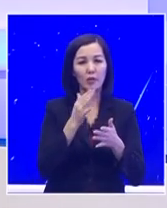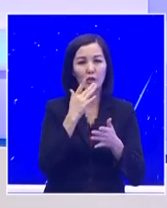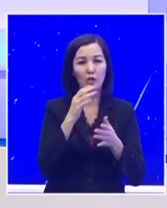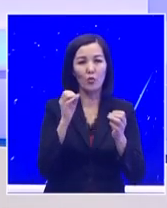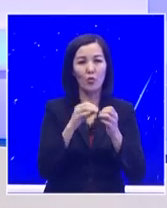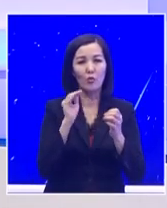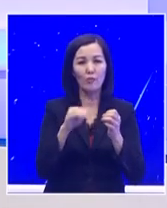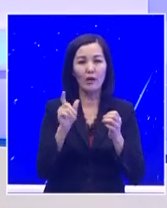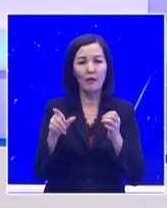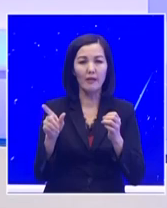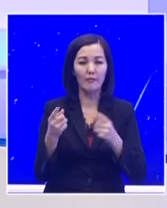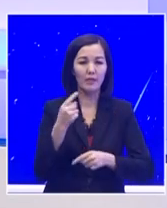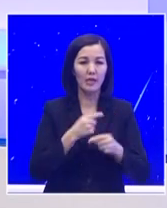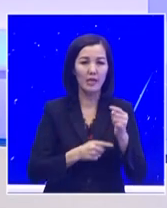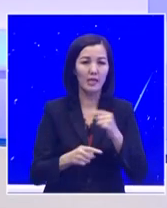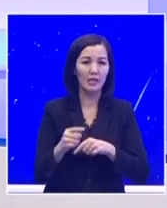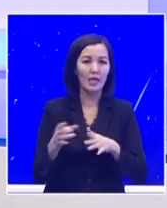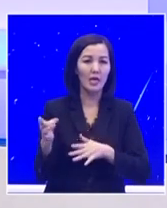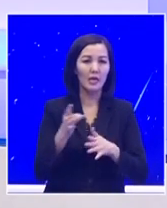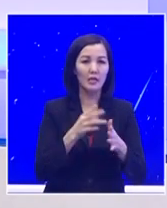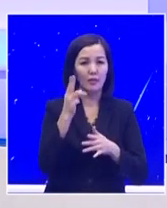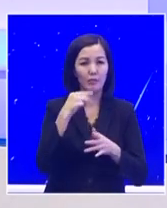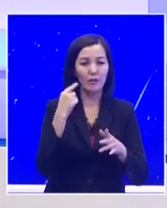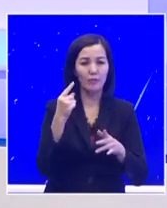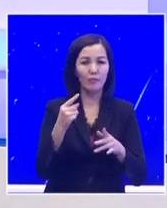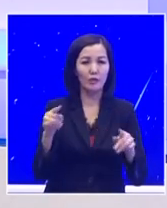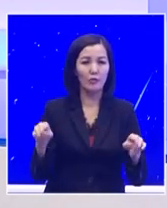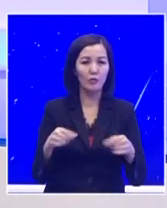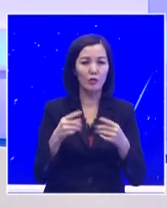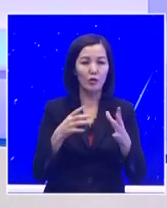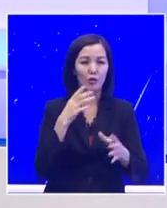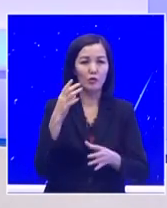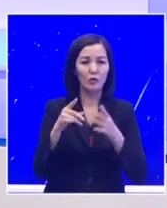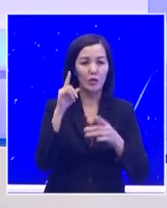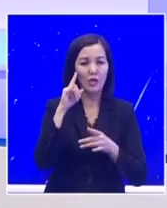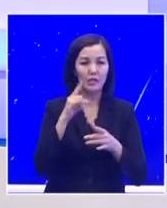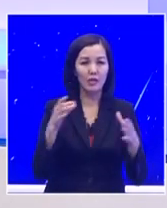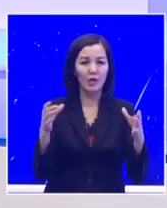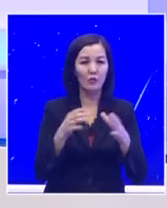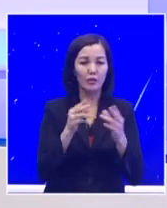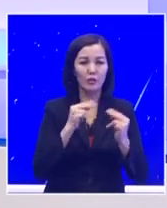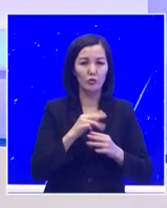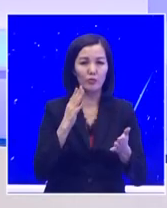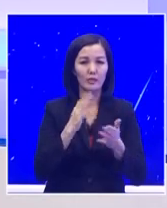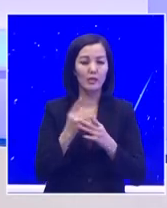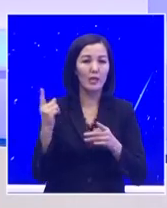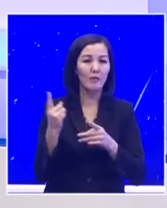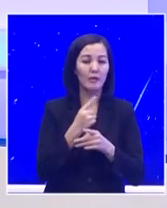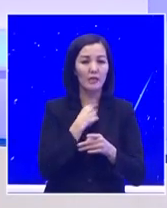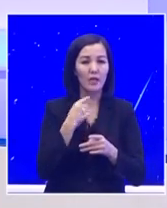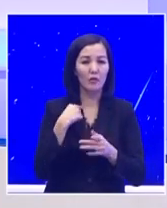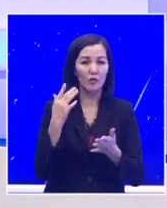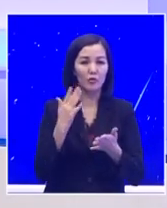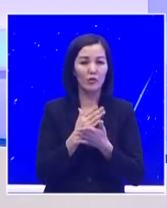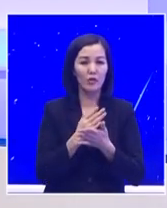мың адам көшіп келеді. Оларды республикаға бейіндеу үшін дүниежүзі қазақтарының қауымдастығы жұмыс істейді. Бірі Талдықорғанда